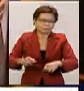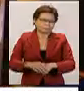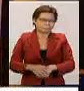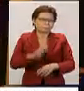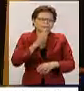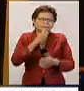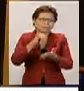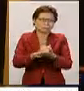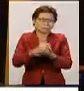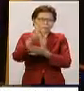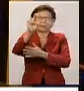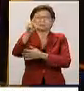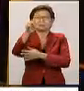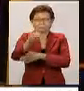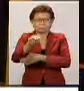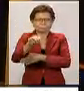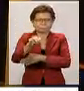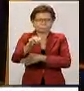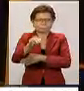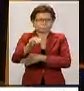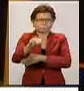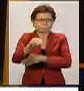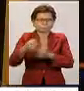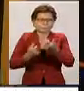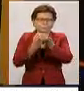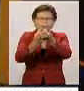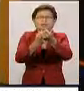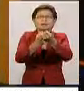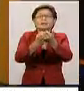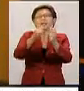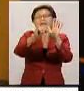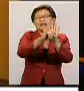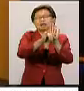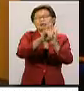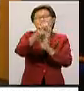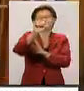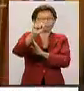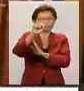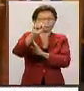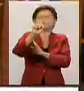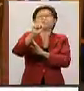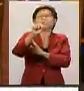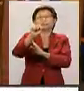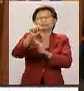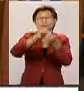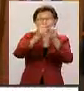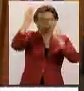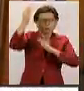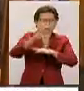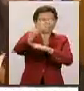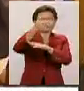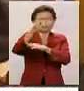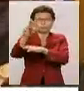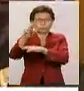Beliau berkata demikian kepada RTM selepas menyampaikan sumbangan ikon Sukma bernama Cho kepada ketua pemberita di lobi Wisma